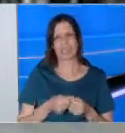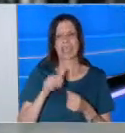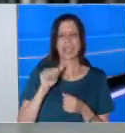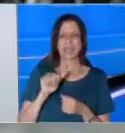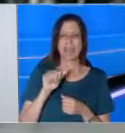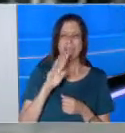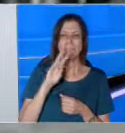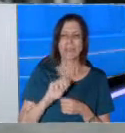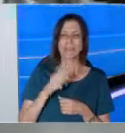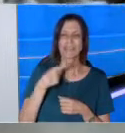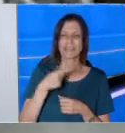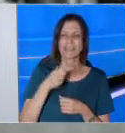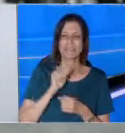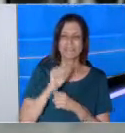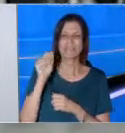להתנתקות.